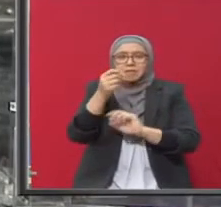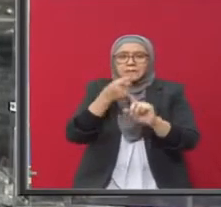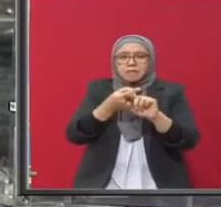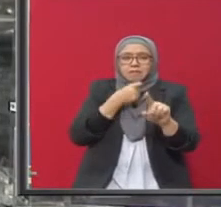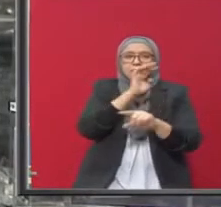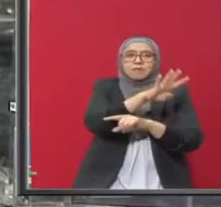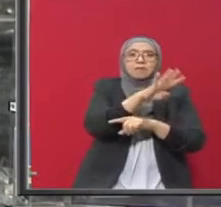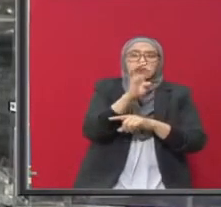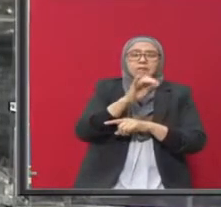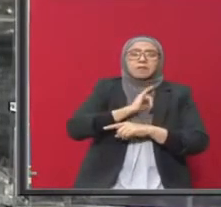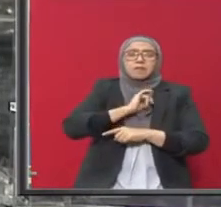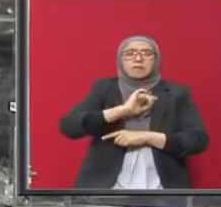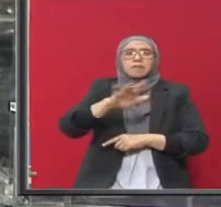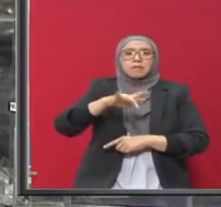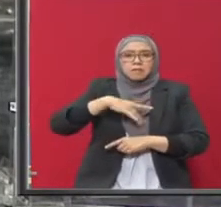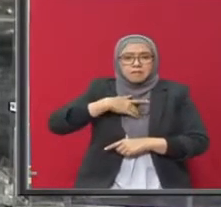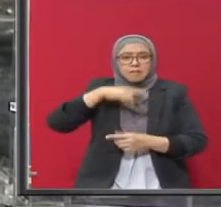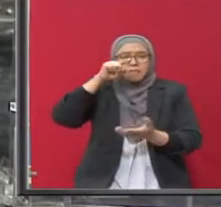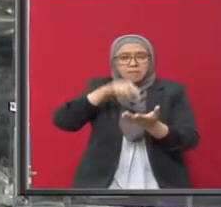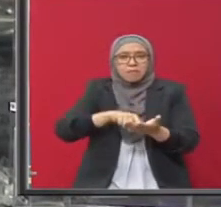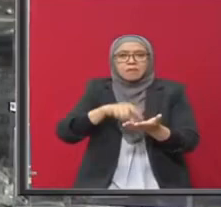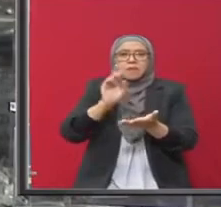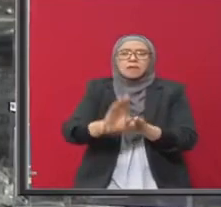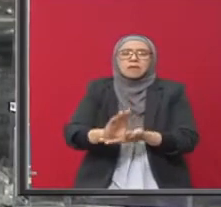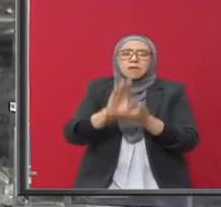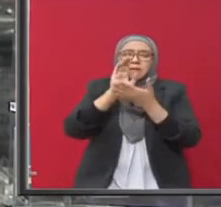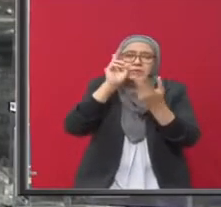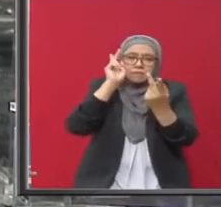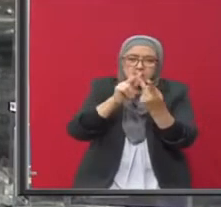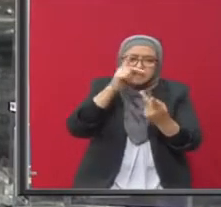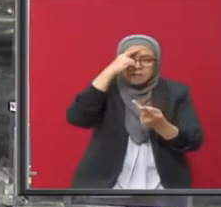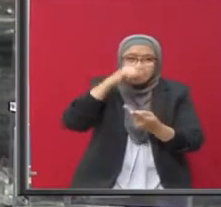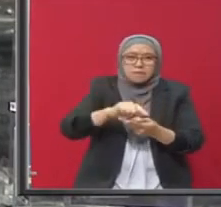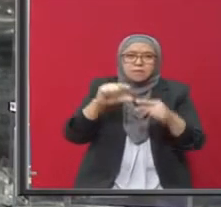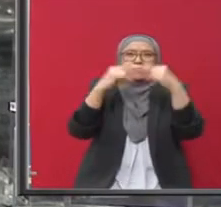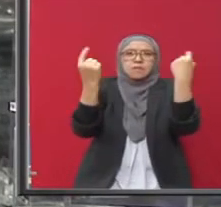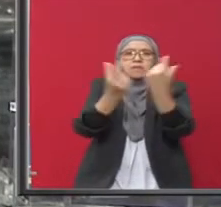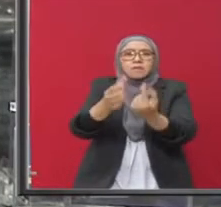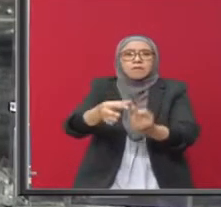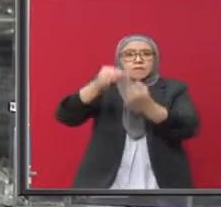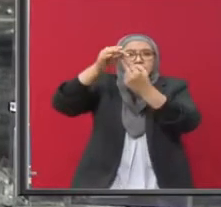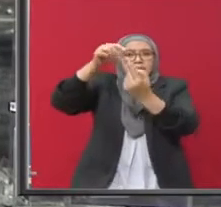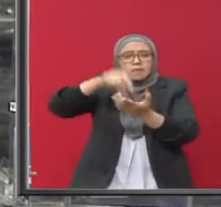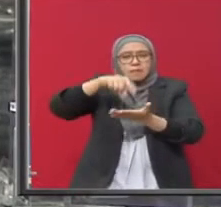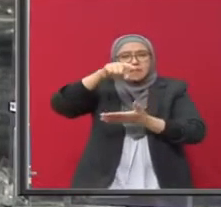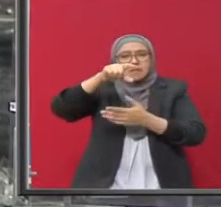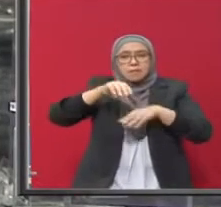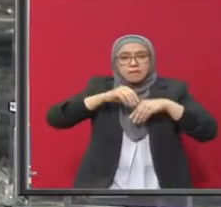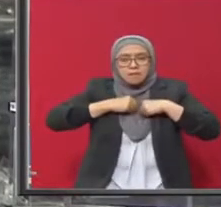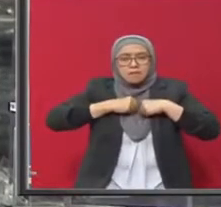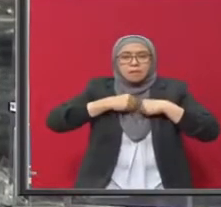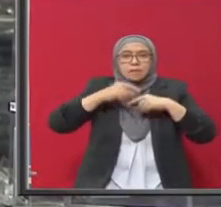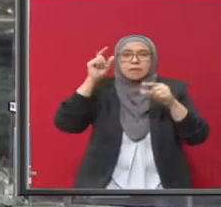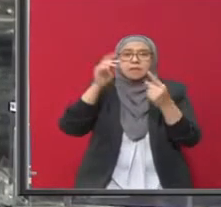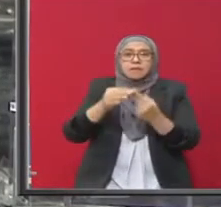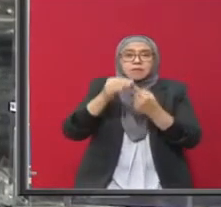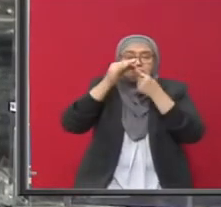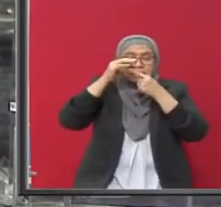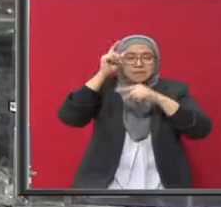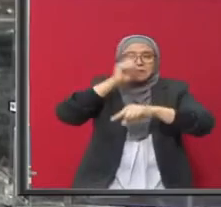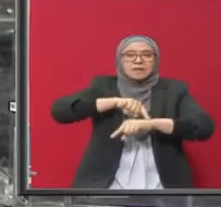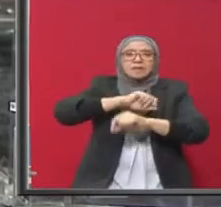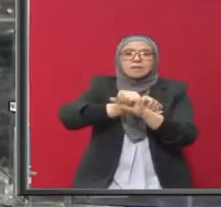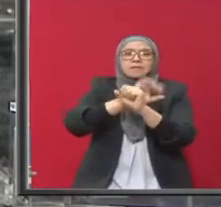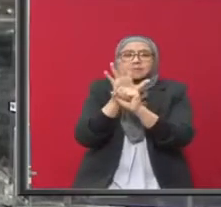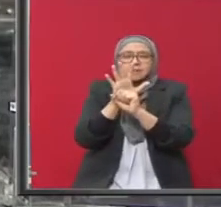kira ianya bantuan yang wajar bagi golongan istimewa ini terima, terutama dalam mendepani COVID-19 yang masih